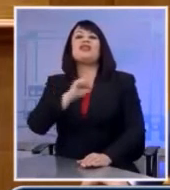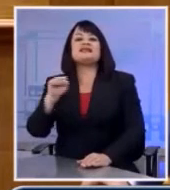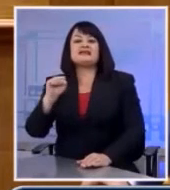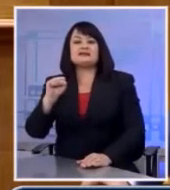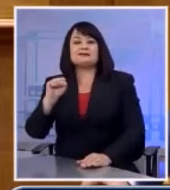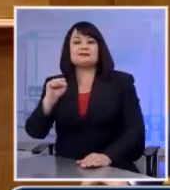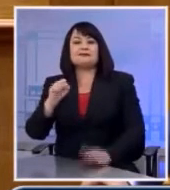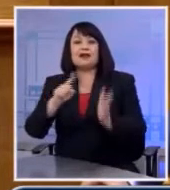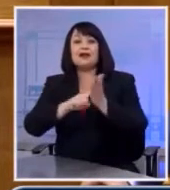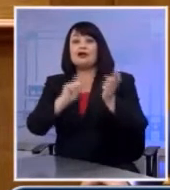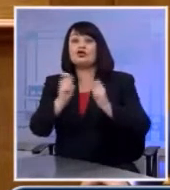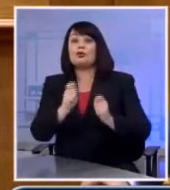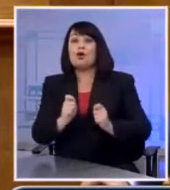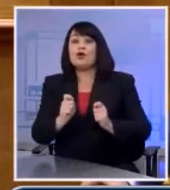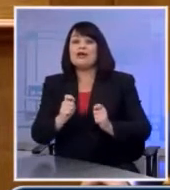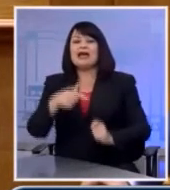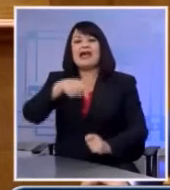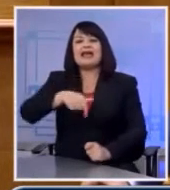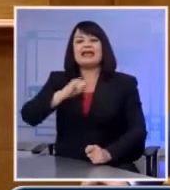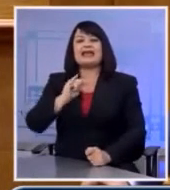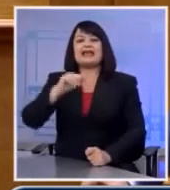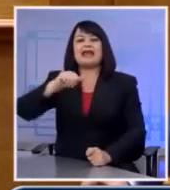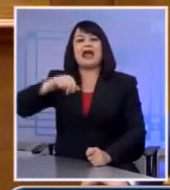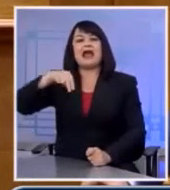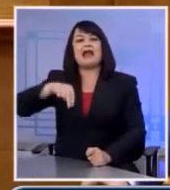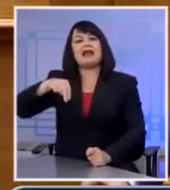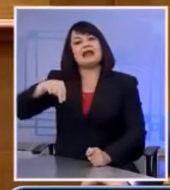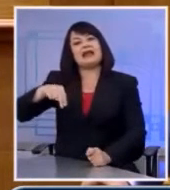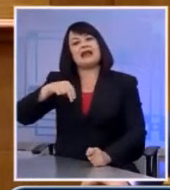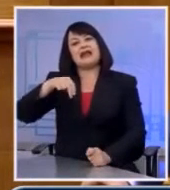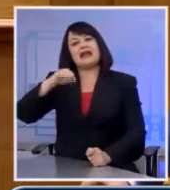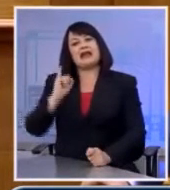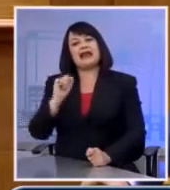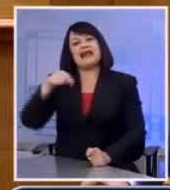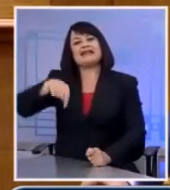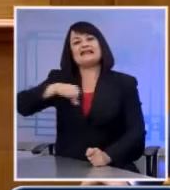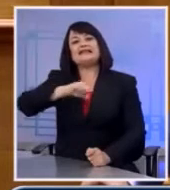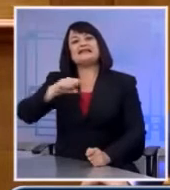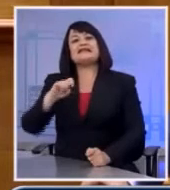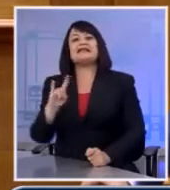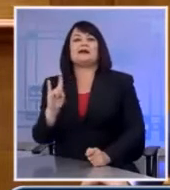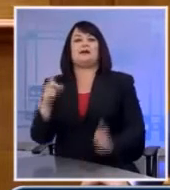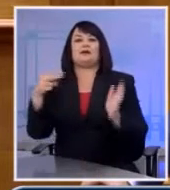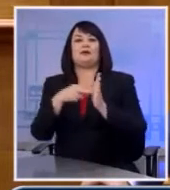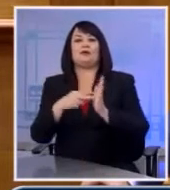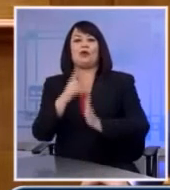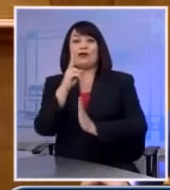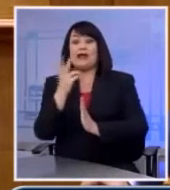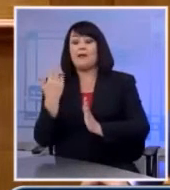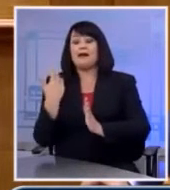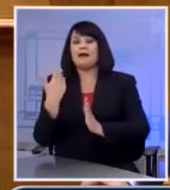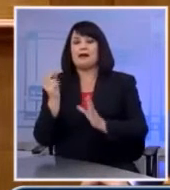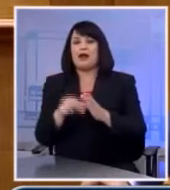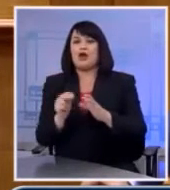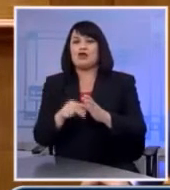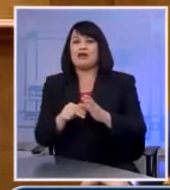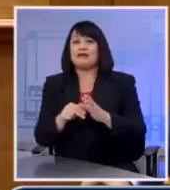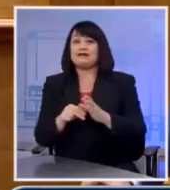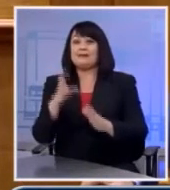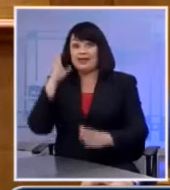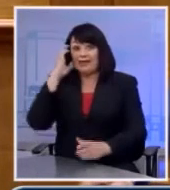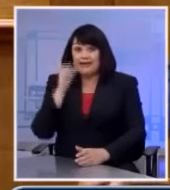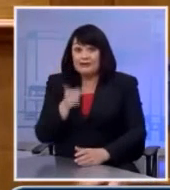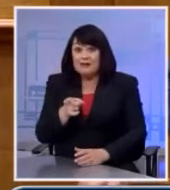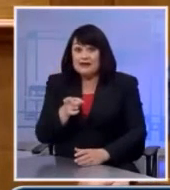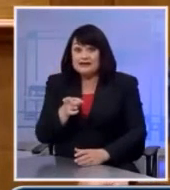την τροπολογία του κυρίου Γιαννίτση. Το 2012. Λίγο πριν από τις εκλογές. Τότε που δεν υπήρχε